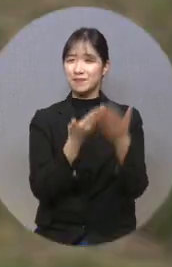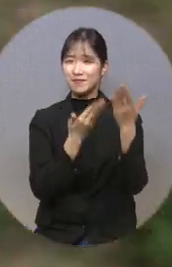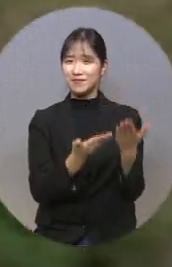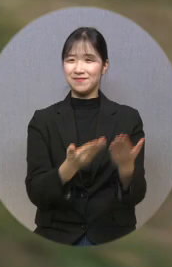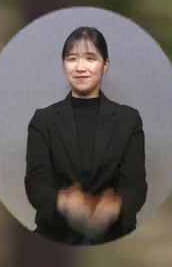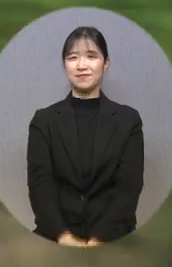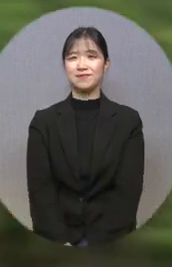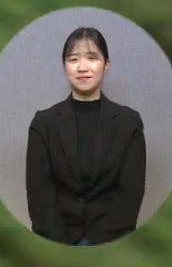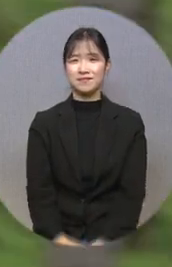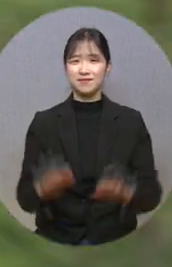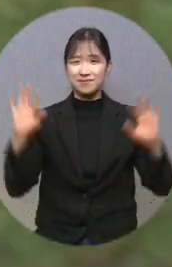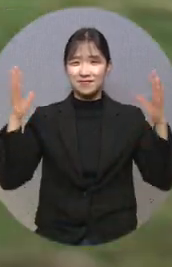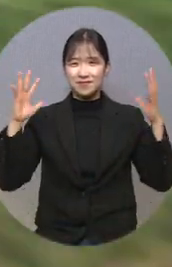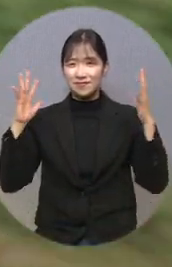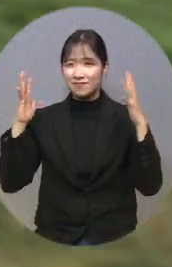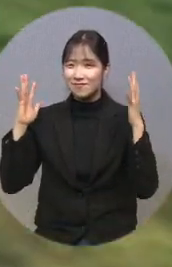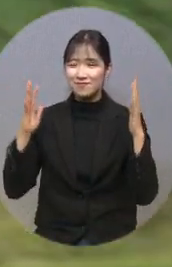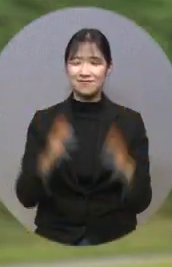소개합니다.